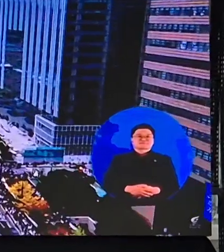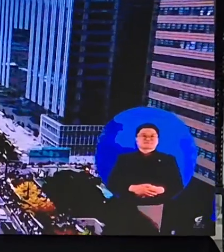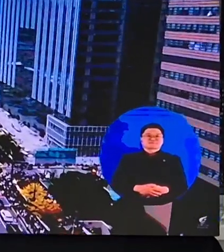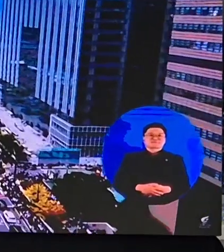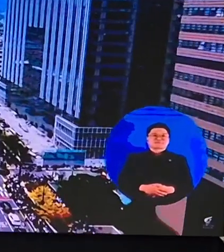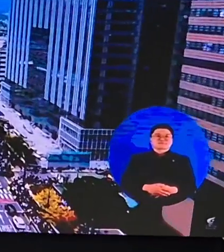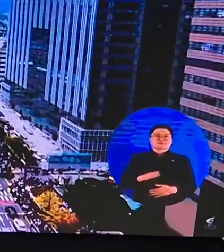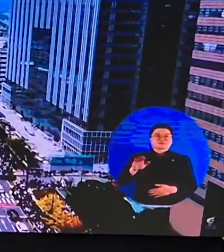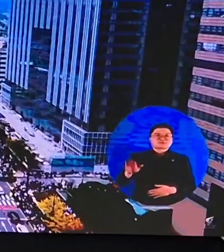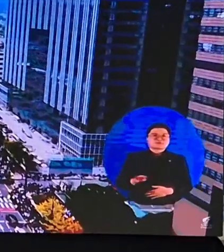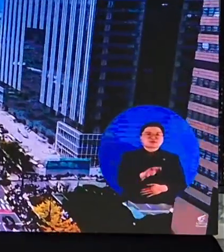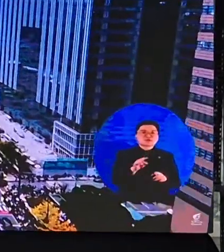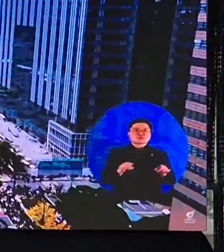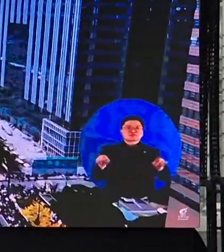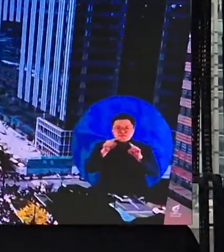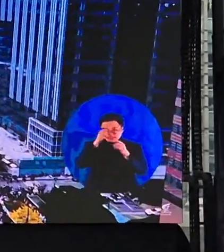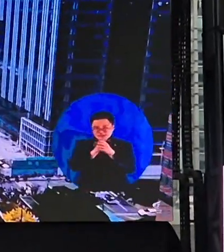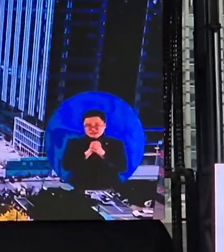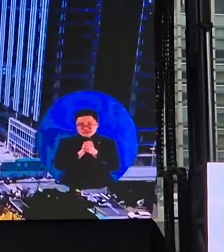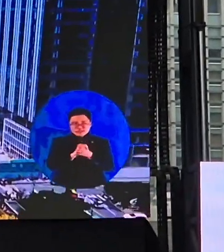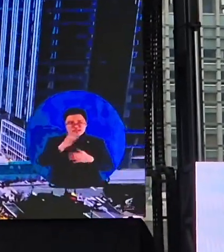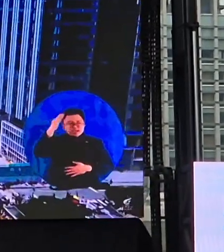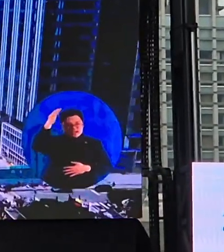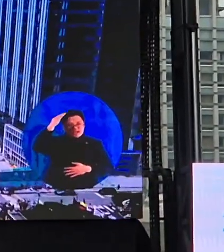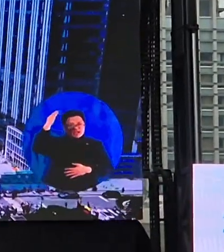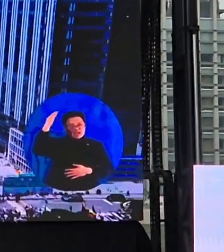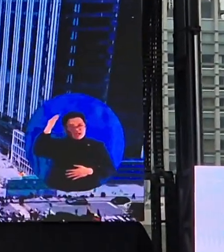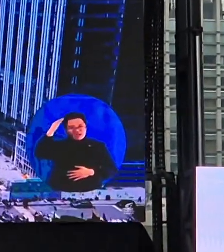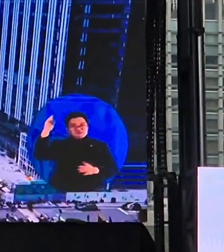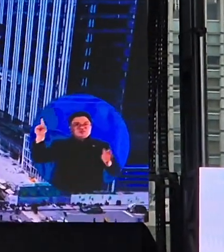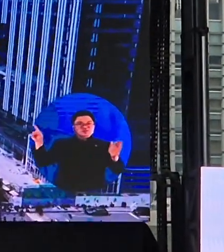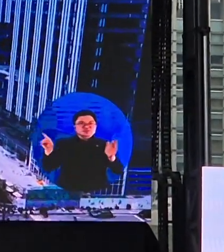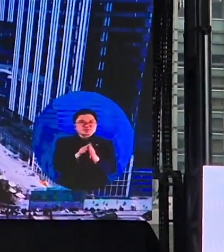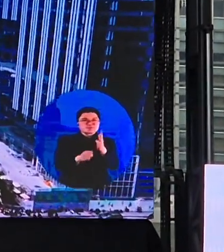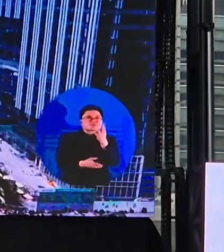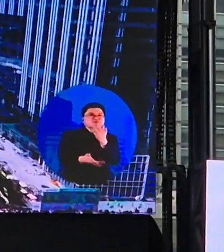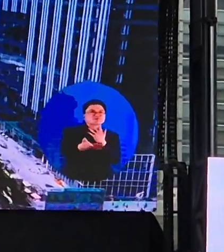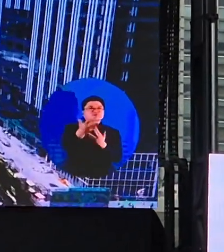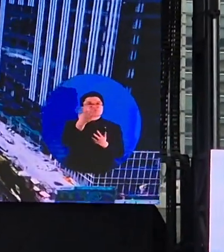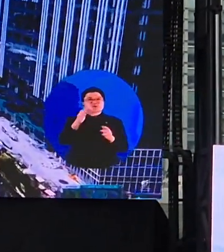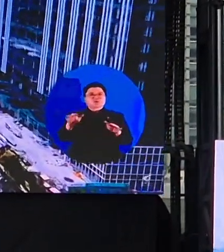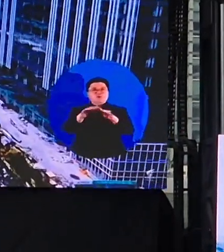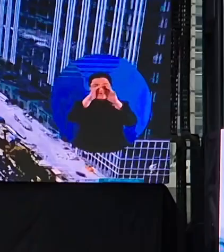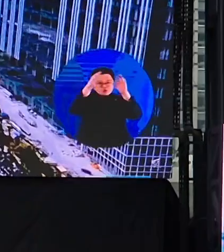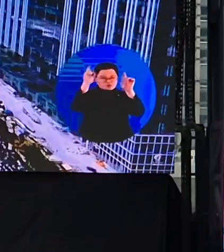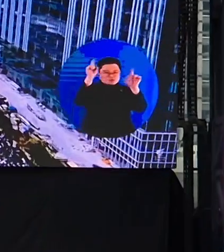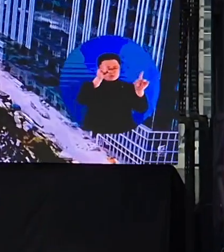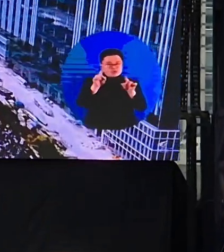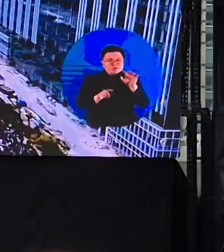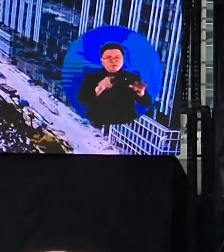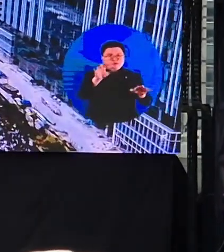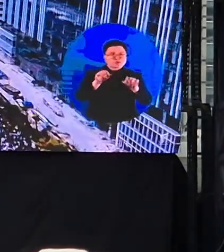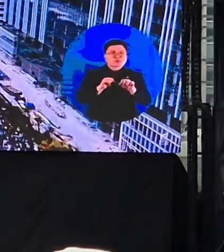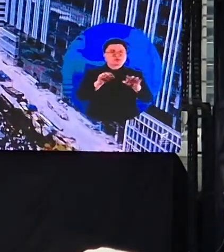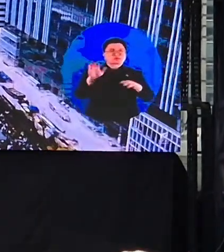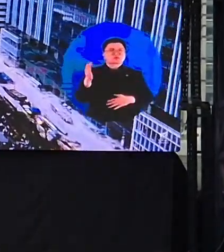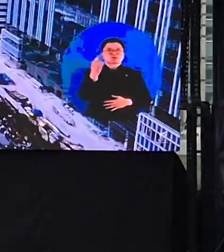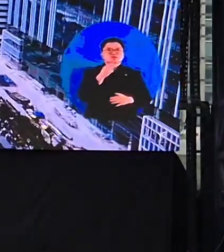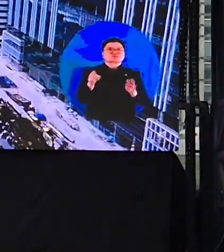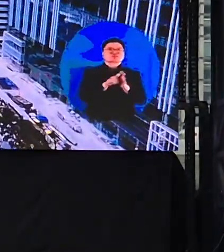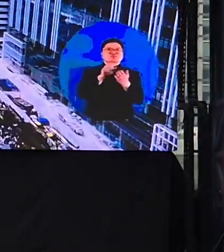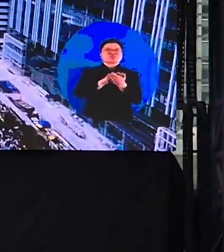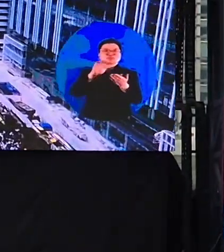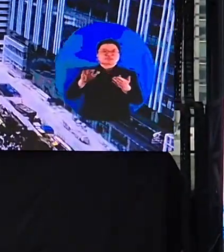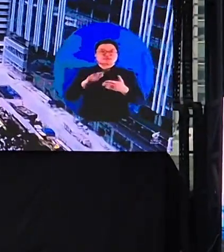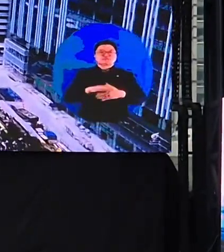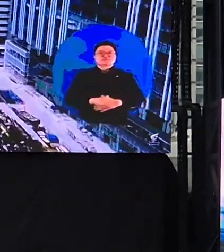nations. 우리가 함께 기도할 때 대한민국의 믿음의 불길이 온 세상 민족에게 퍼지게 될 것을 믿습니다. So pray